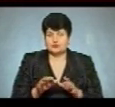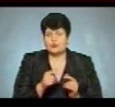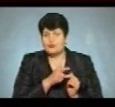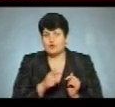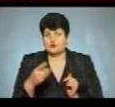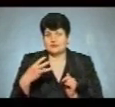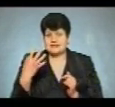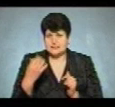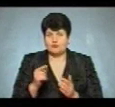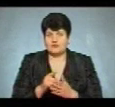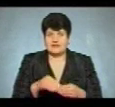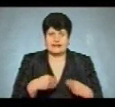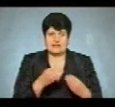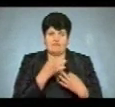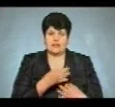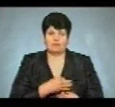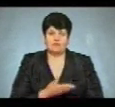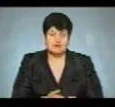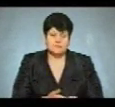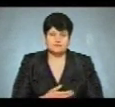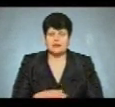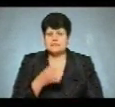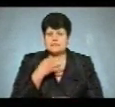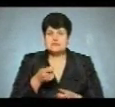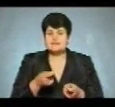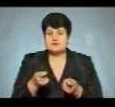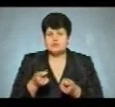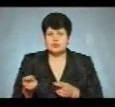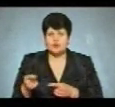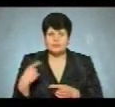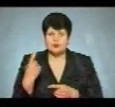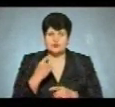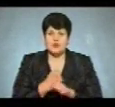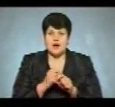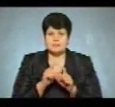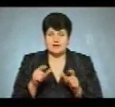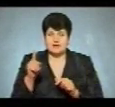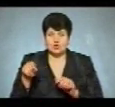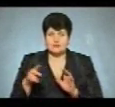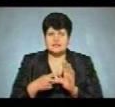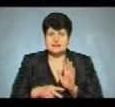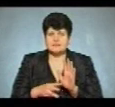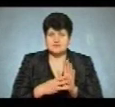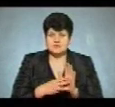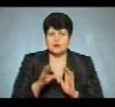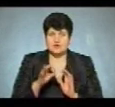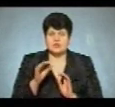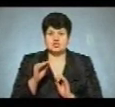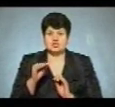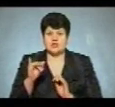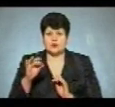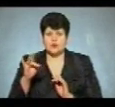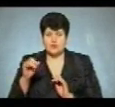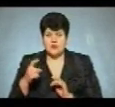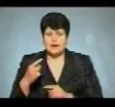нам відповідь. Як нам повідомила завідувачка Тернопільської обласної аптеки номер 78 Ольга Жируха, яка